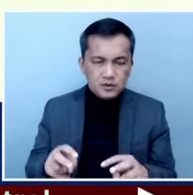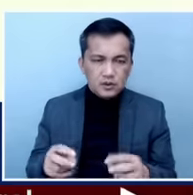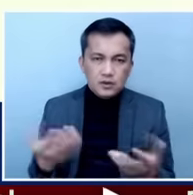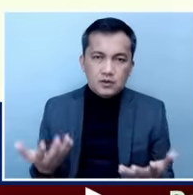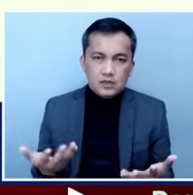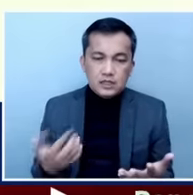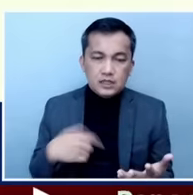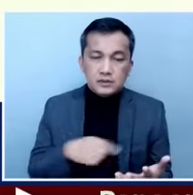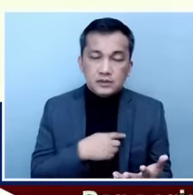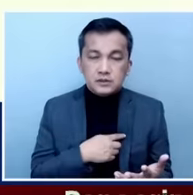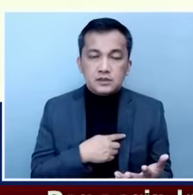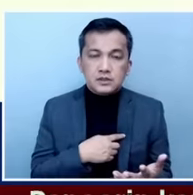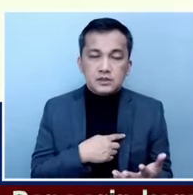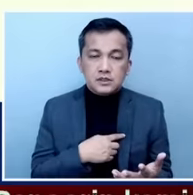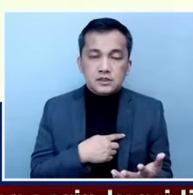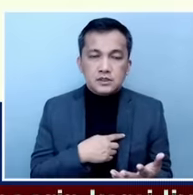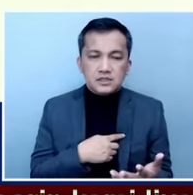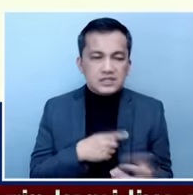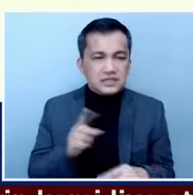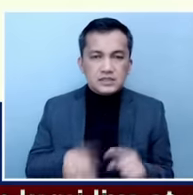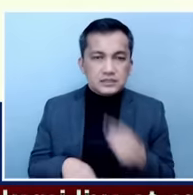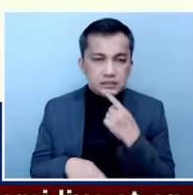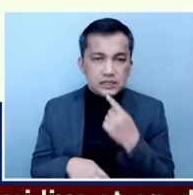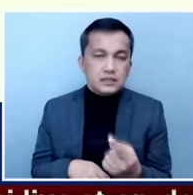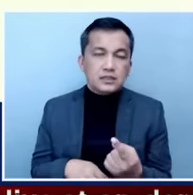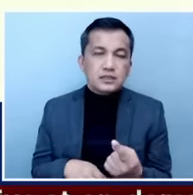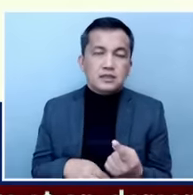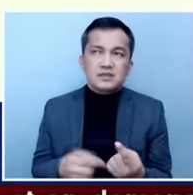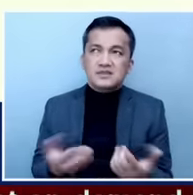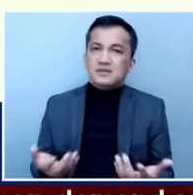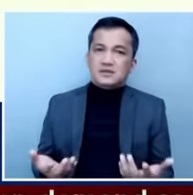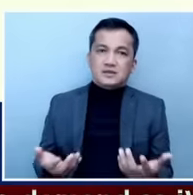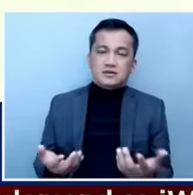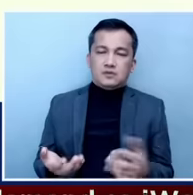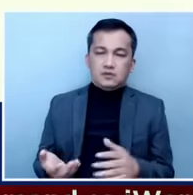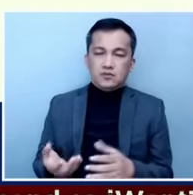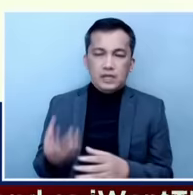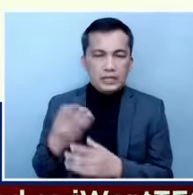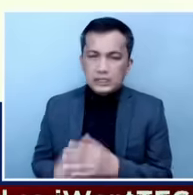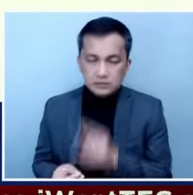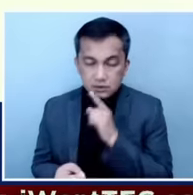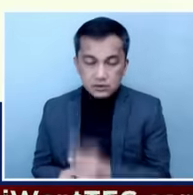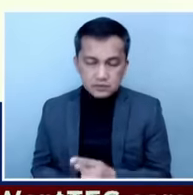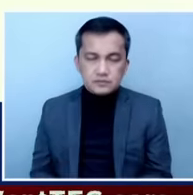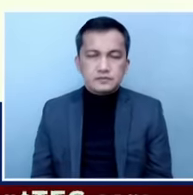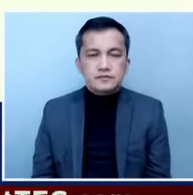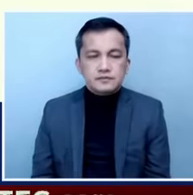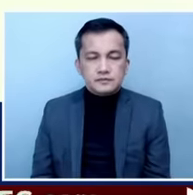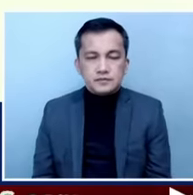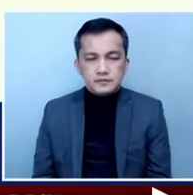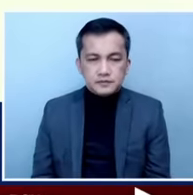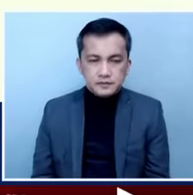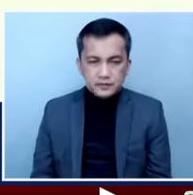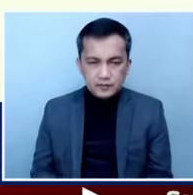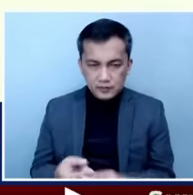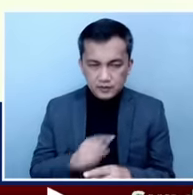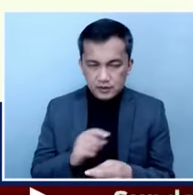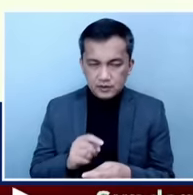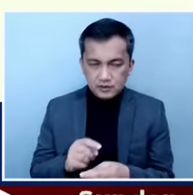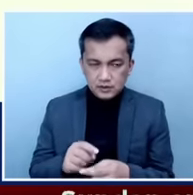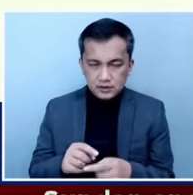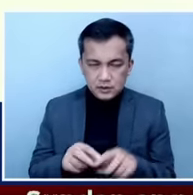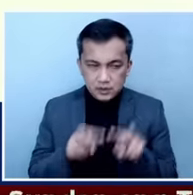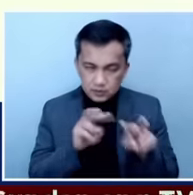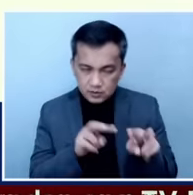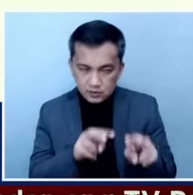kaming, hindi po namin masasabi kung wala na talaga. Pero base po doon sa account ng witnesses